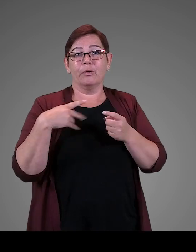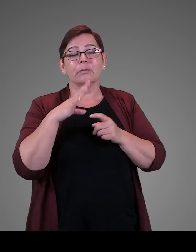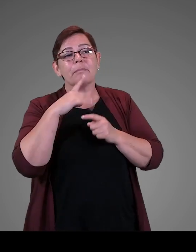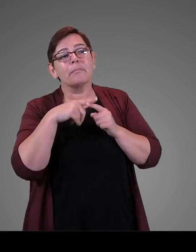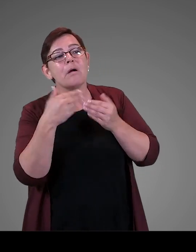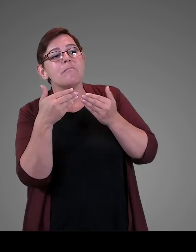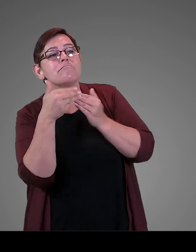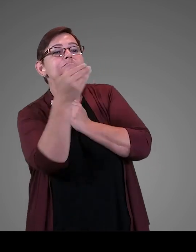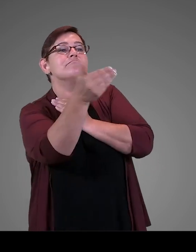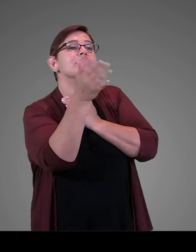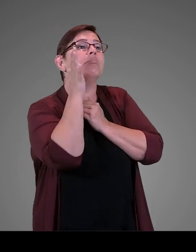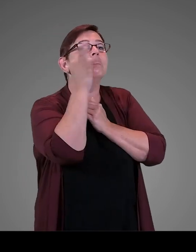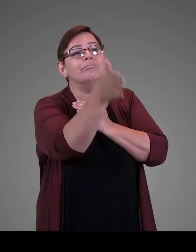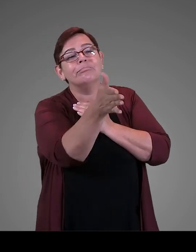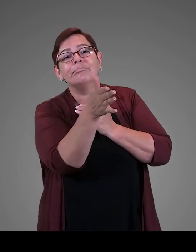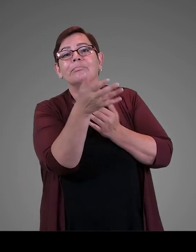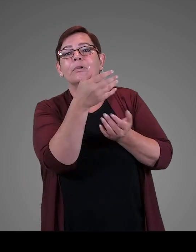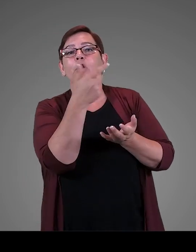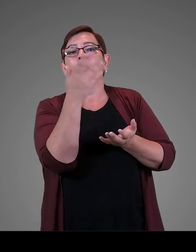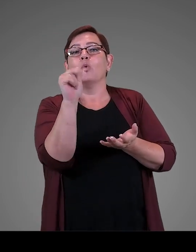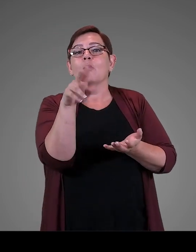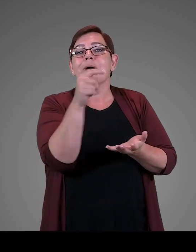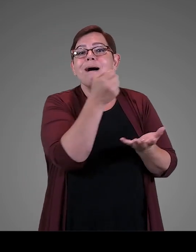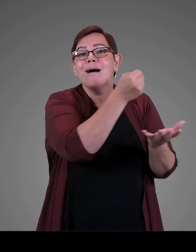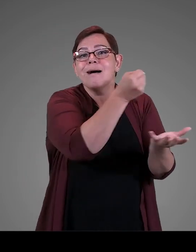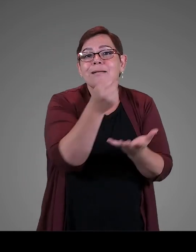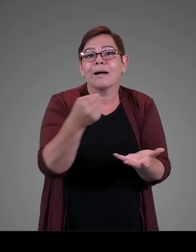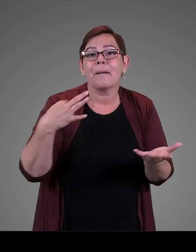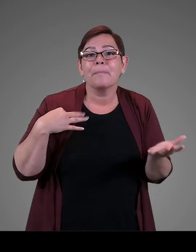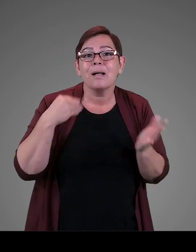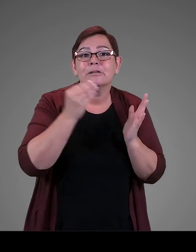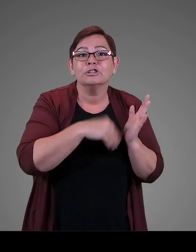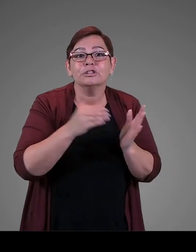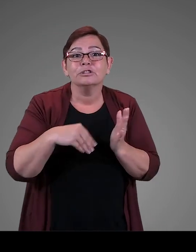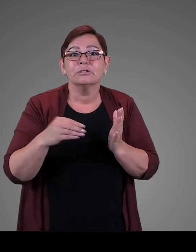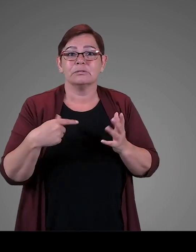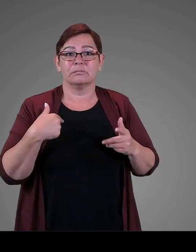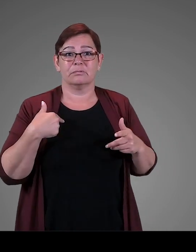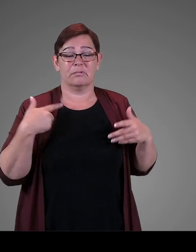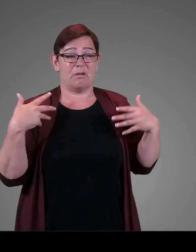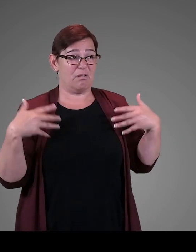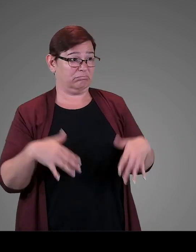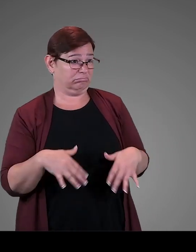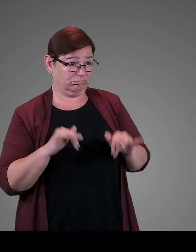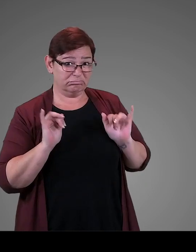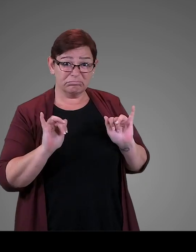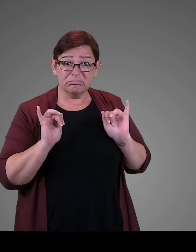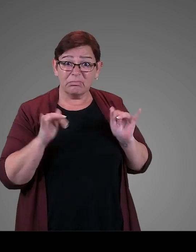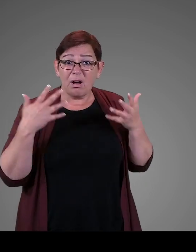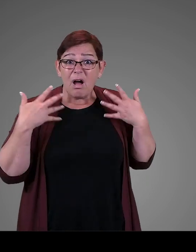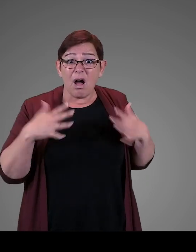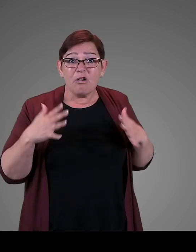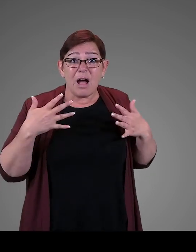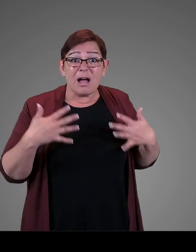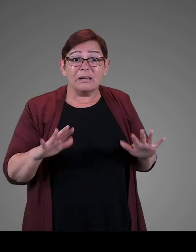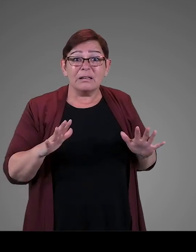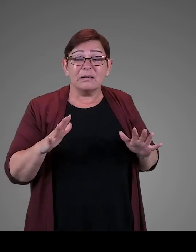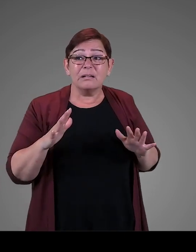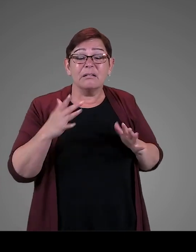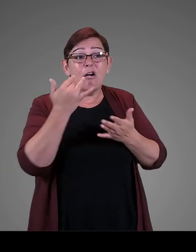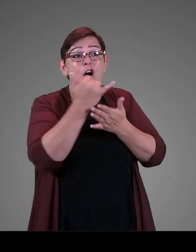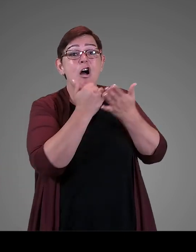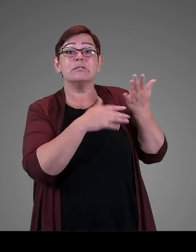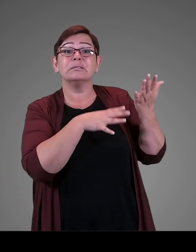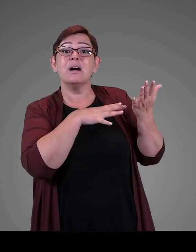très récemment, en décembre dernier, en parlant des prochaines demandes de subventions, j'étais estomaqué d'entendre